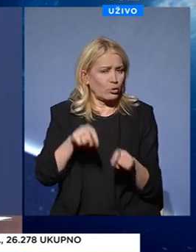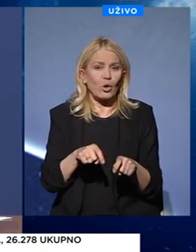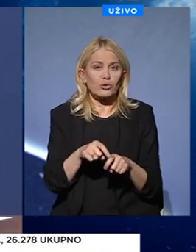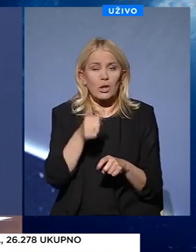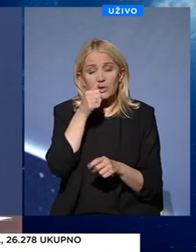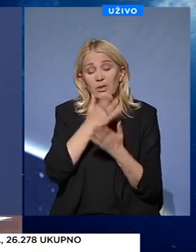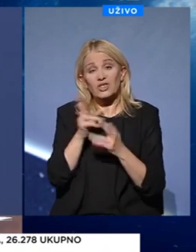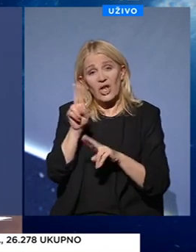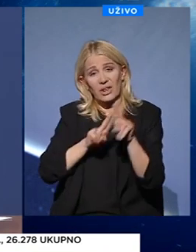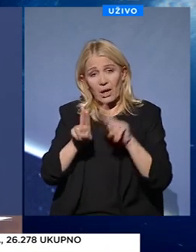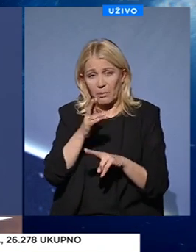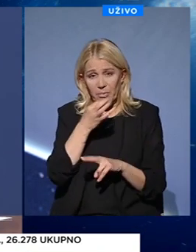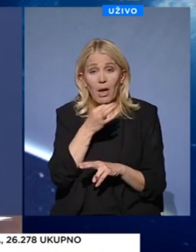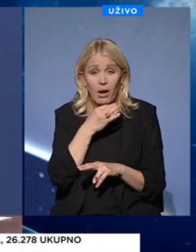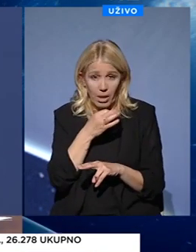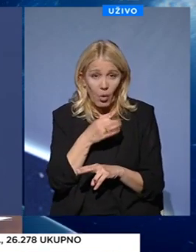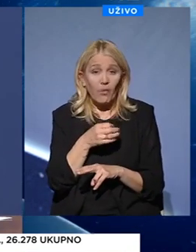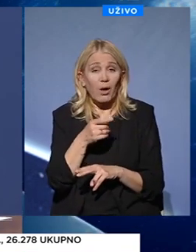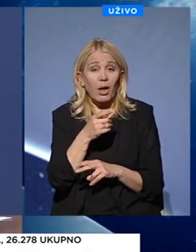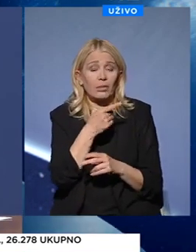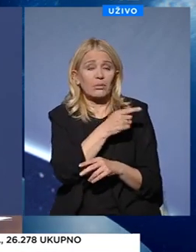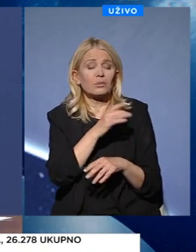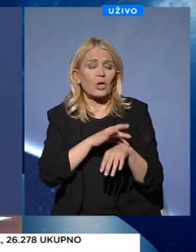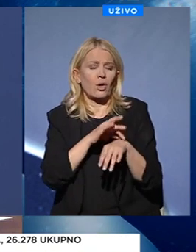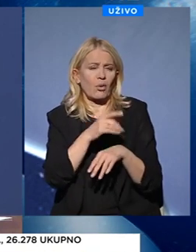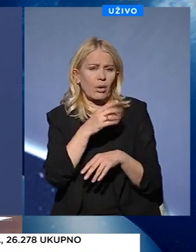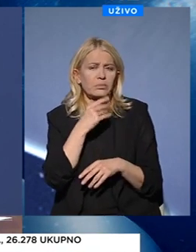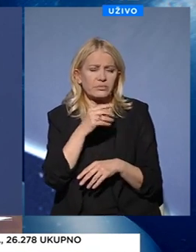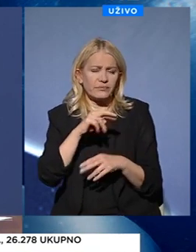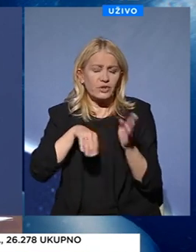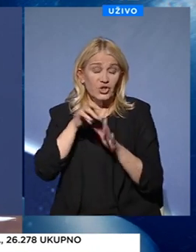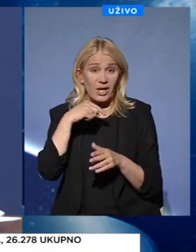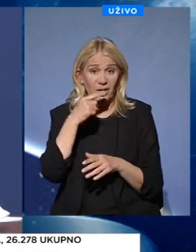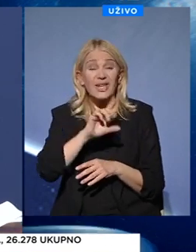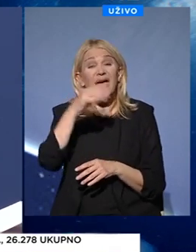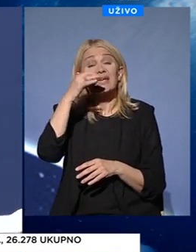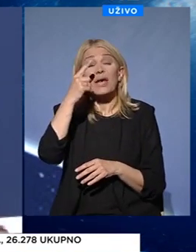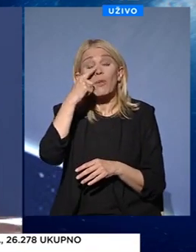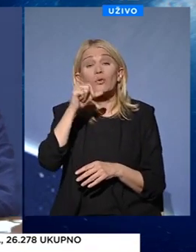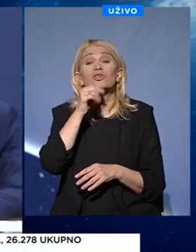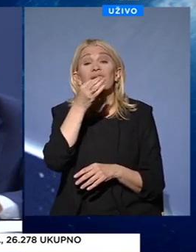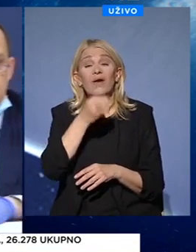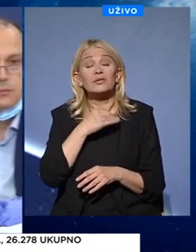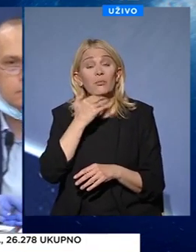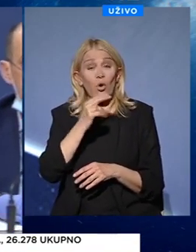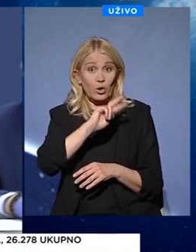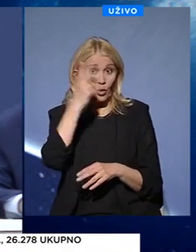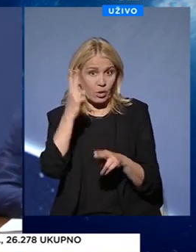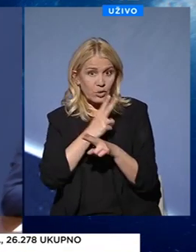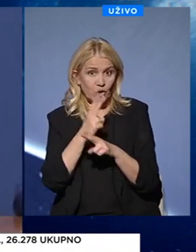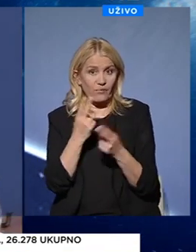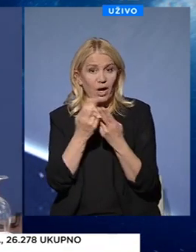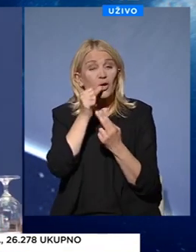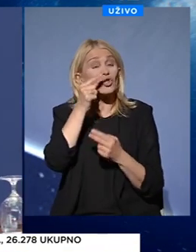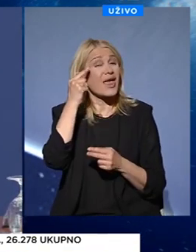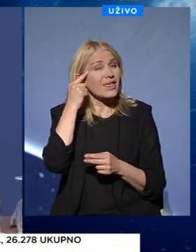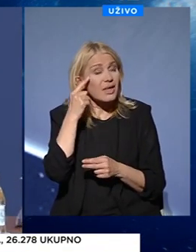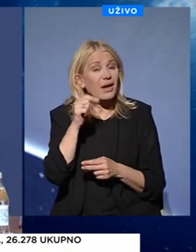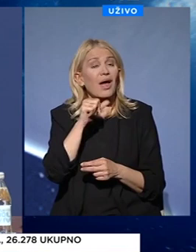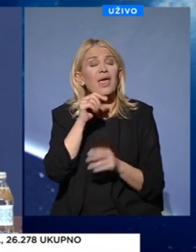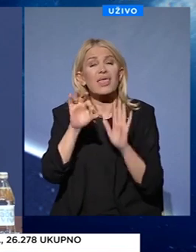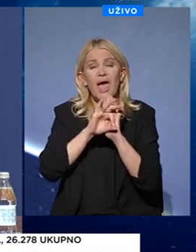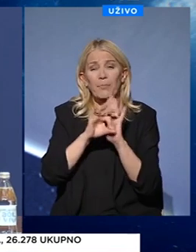terapije, profesor Stevanović će vam reći vezano za to. Ne samo u Rusiji i u Francuskoj, i u mnogim drugim zemljama, kao i što je Kina, kao što je